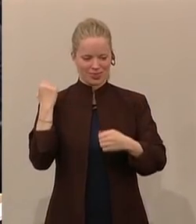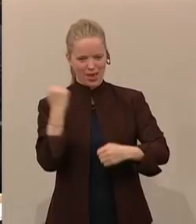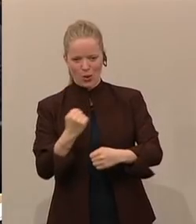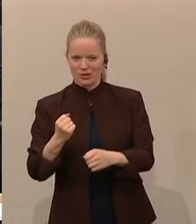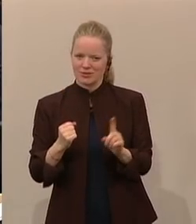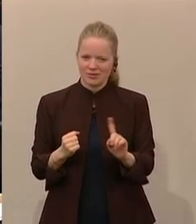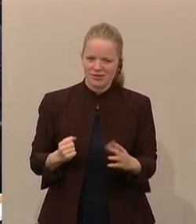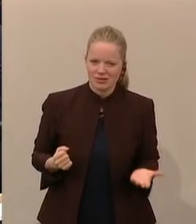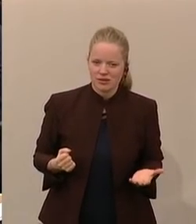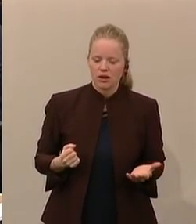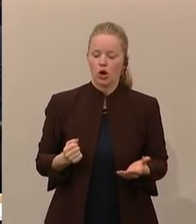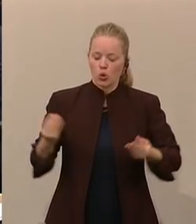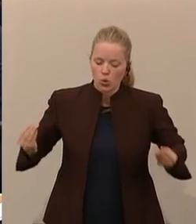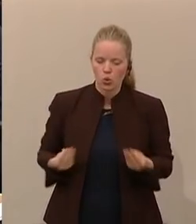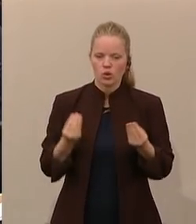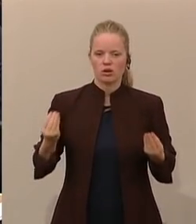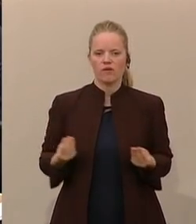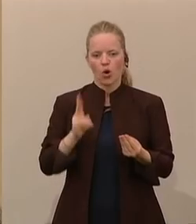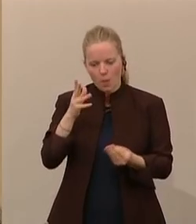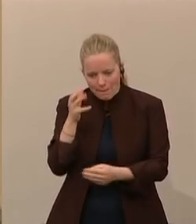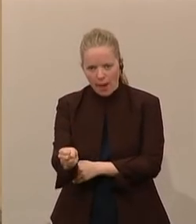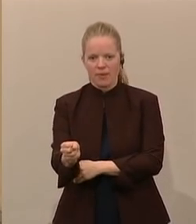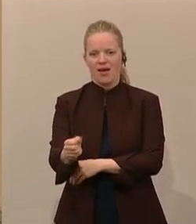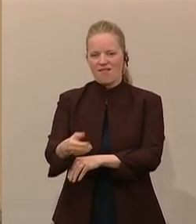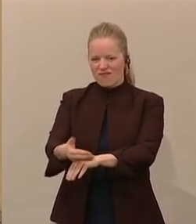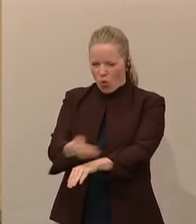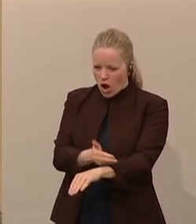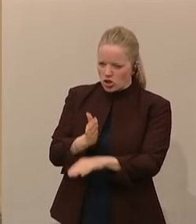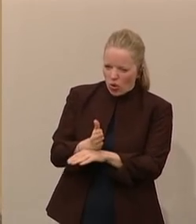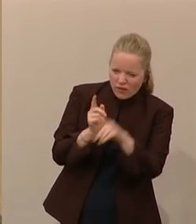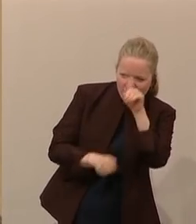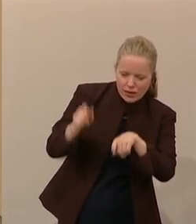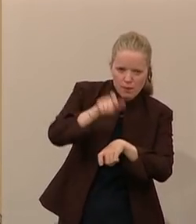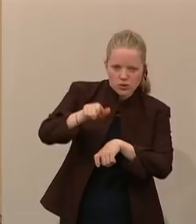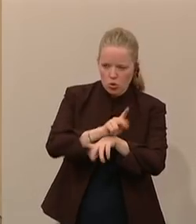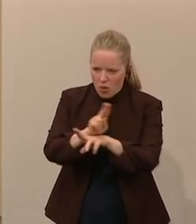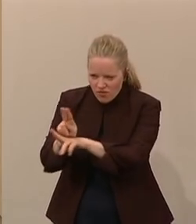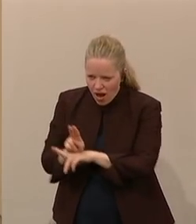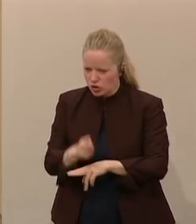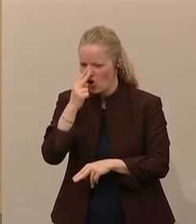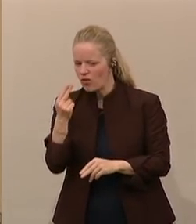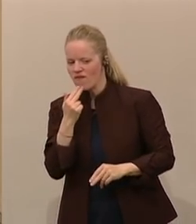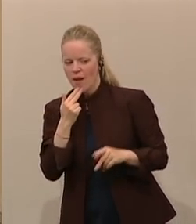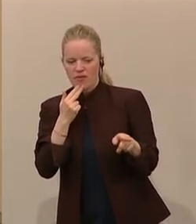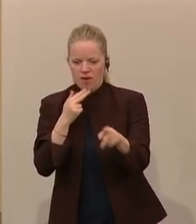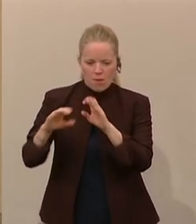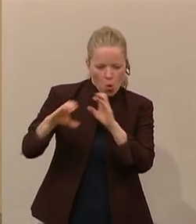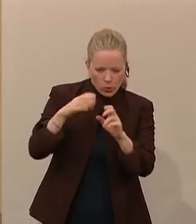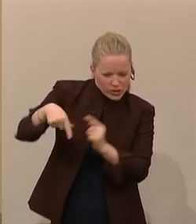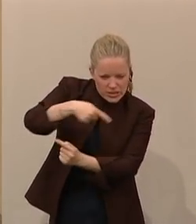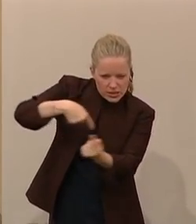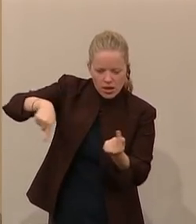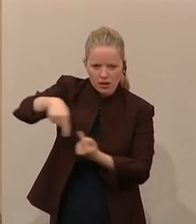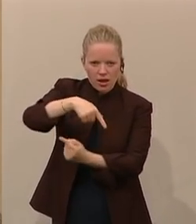Verdächtige überwacht, weil man eben schaut, wer mit wem kommuniziert, überhaupt im terroristischen Milieu, überhaupt